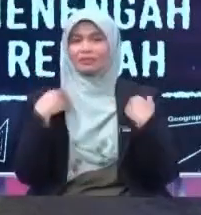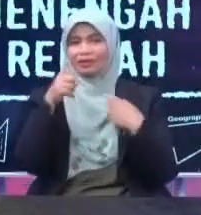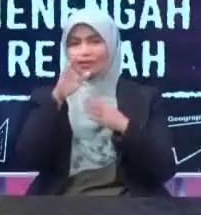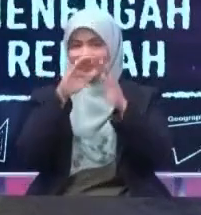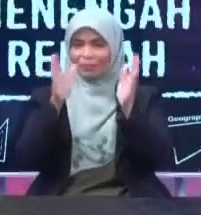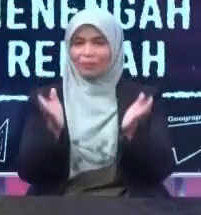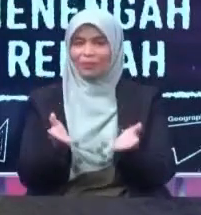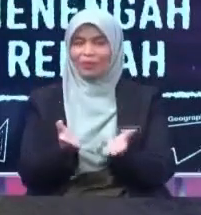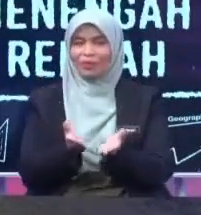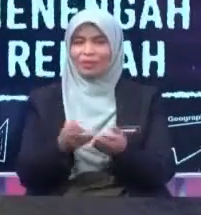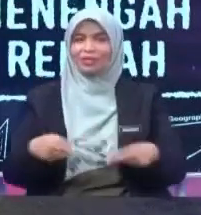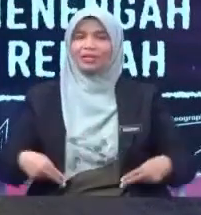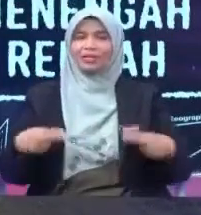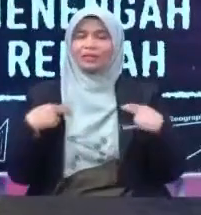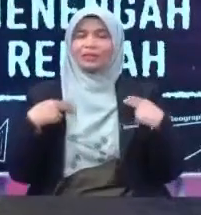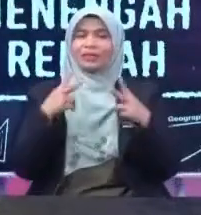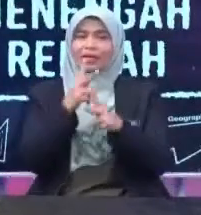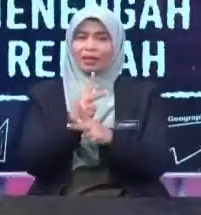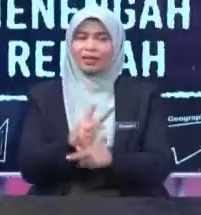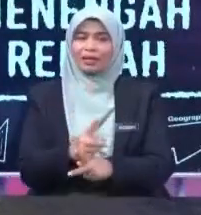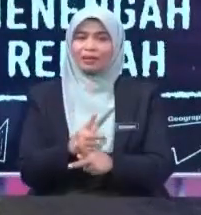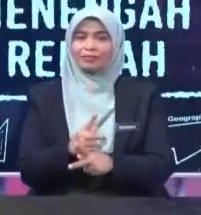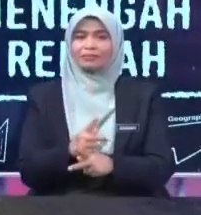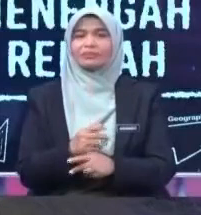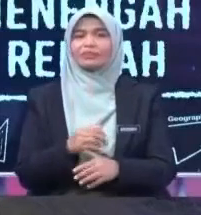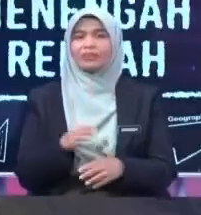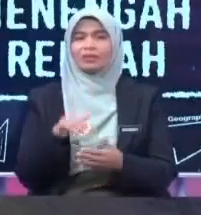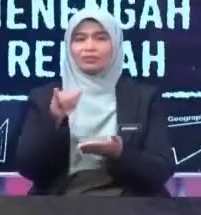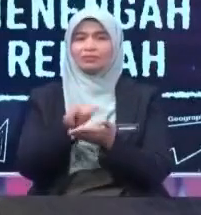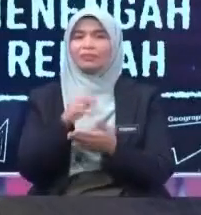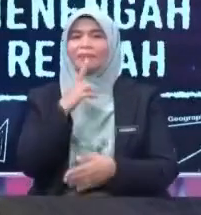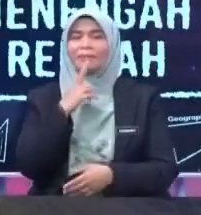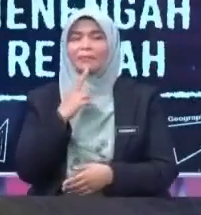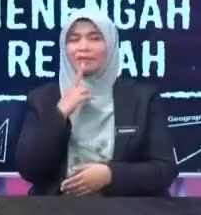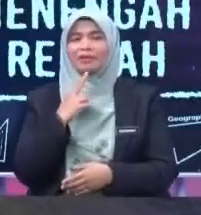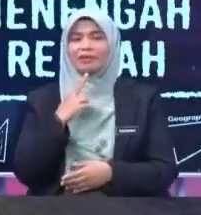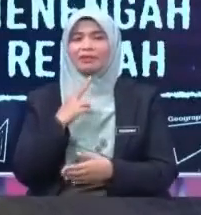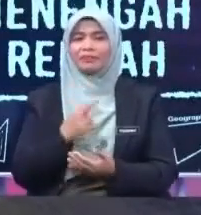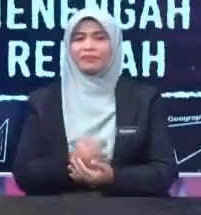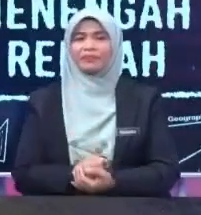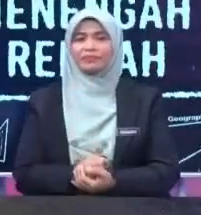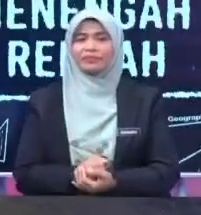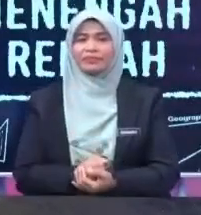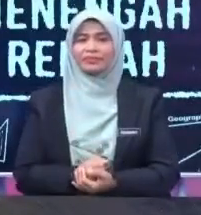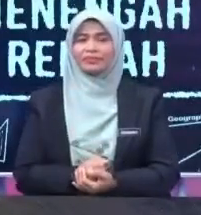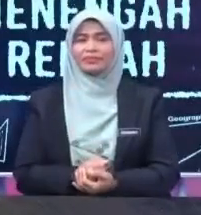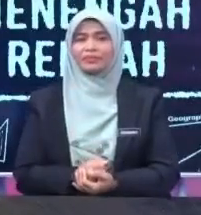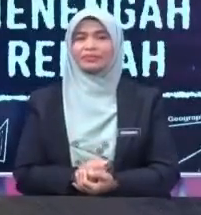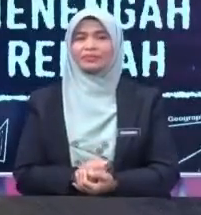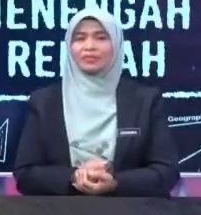Ustazah. Kehidupan yang kekal abadi yang berwarna merah, iaitu Aiman ada tulis tak kat situ? Saya tengok, Ustazah. Okay.